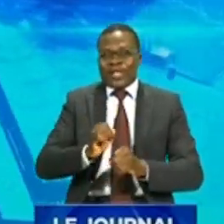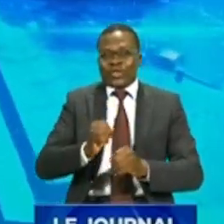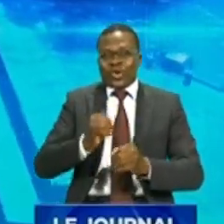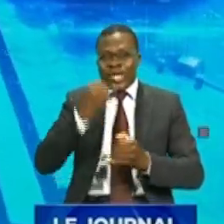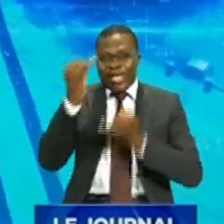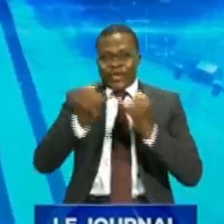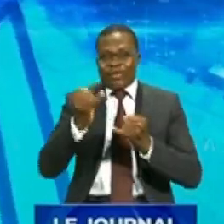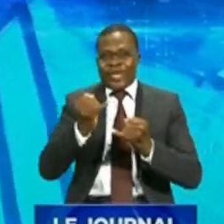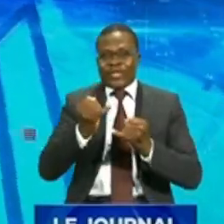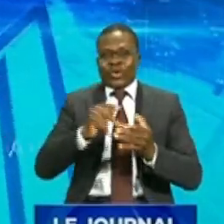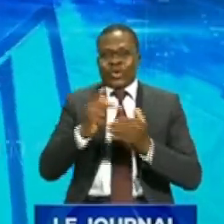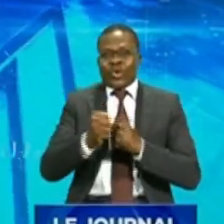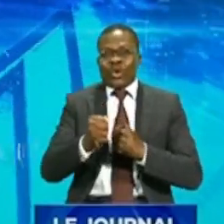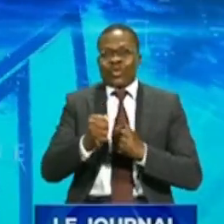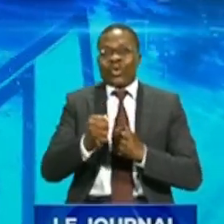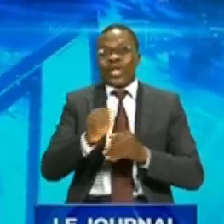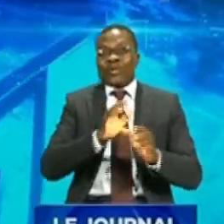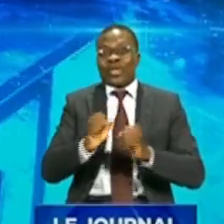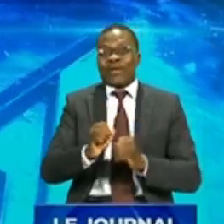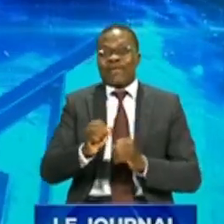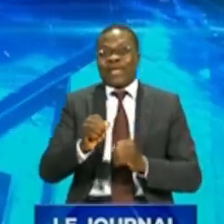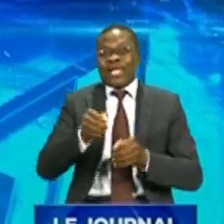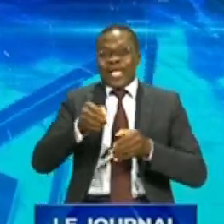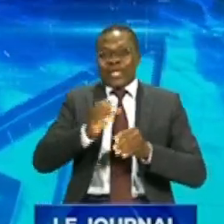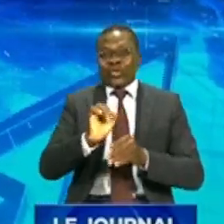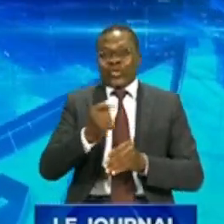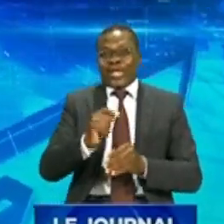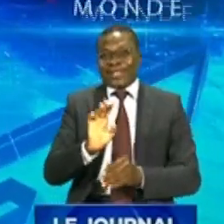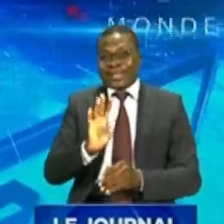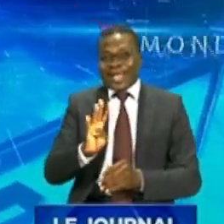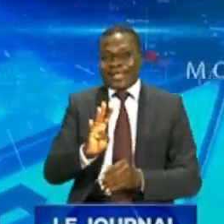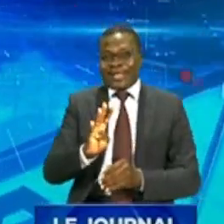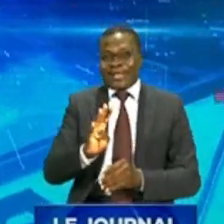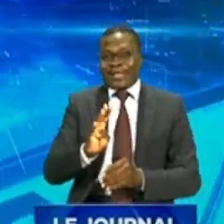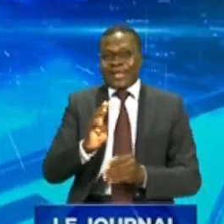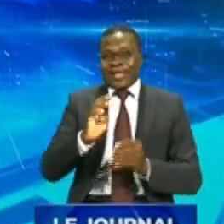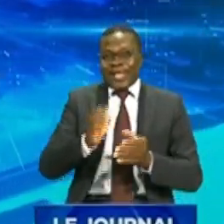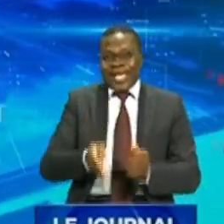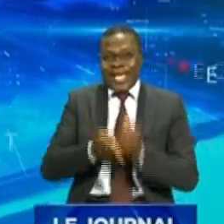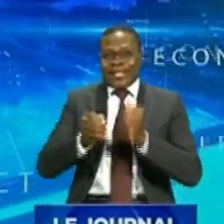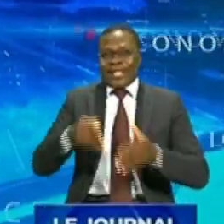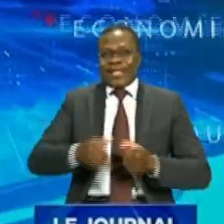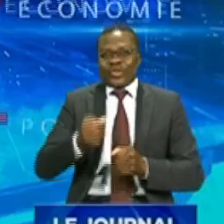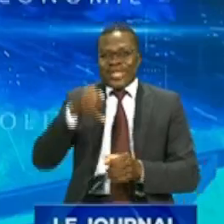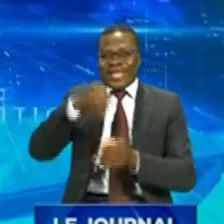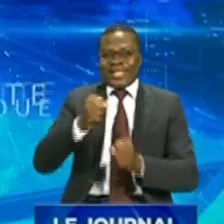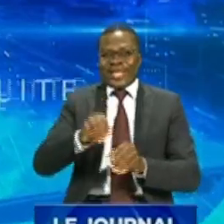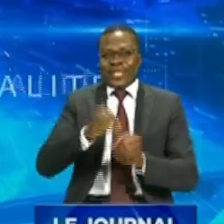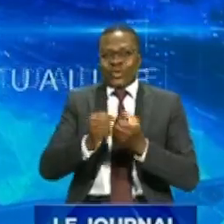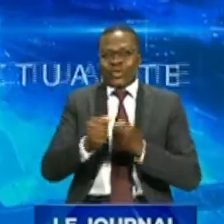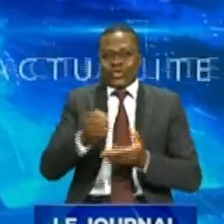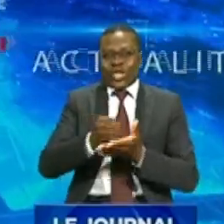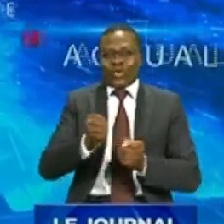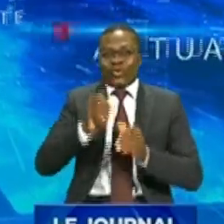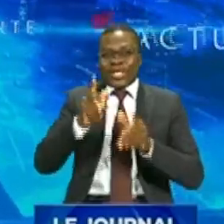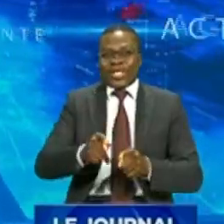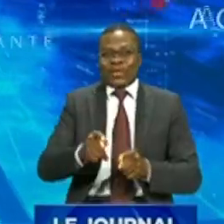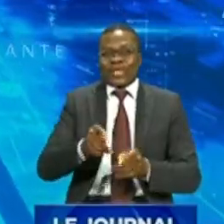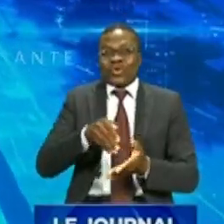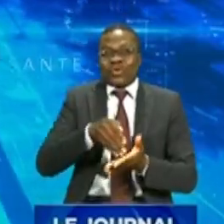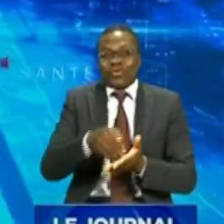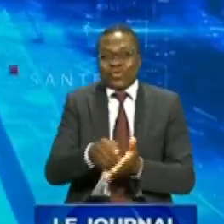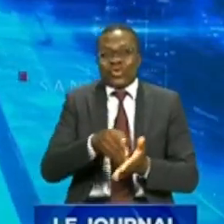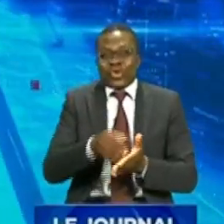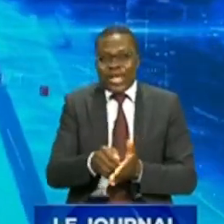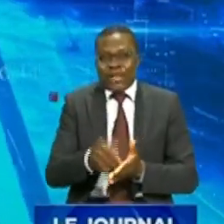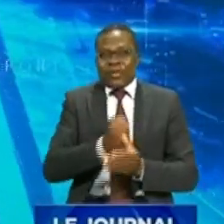Innovation, un programme qui entre en ligne de compte de l'axe 4 intitulé « Aide à la jeunesse, l'intégration socio-économique des personnes vulnérables et